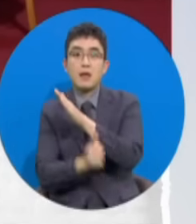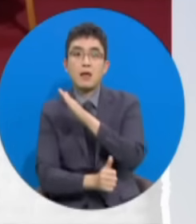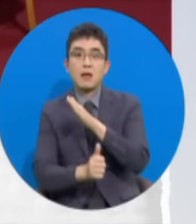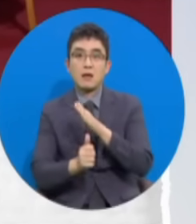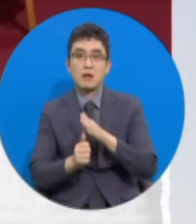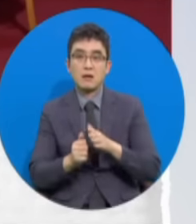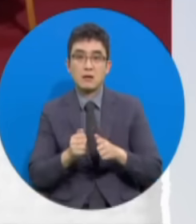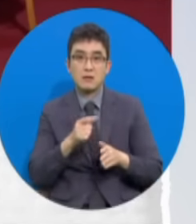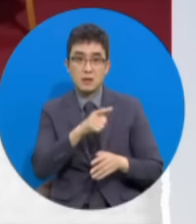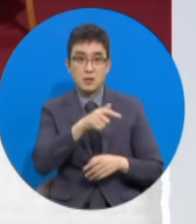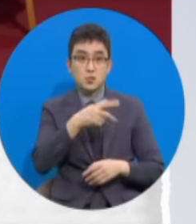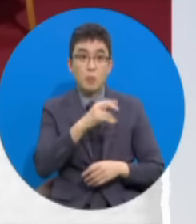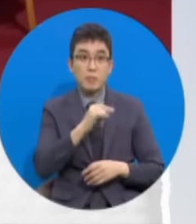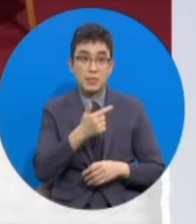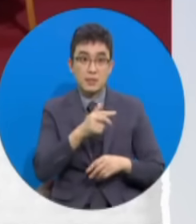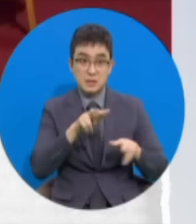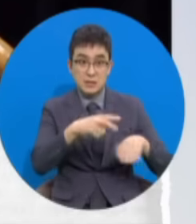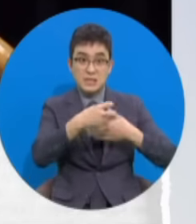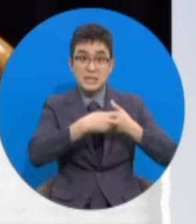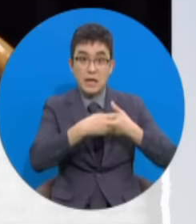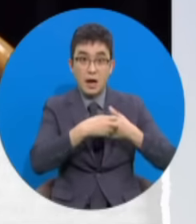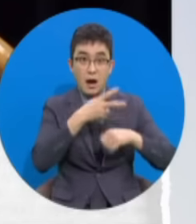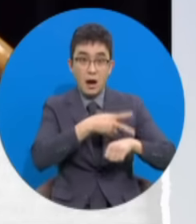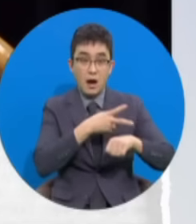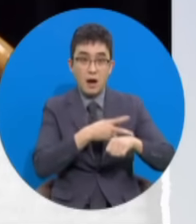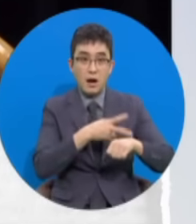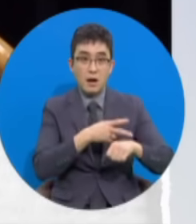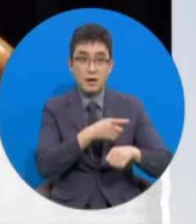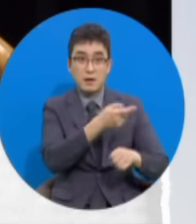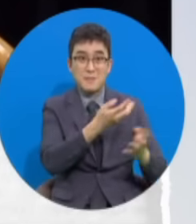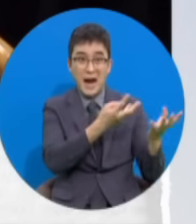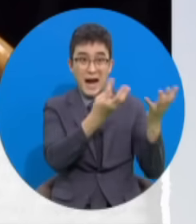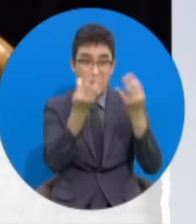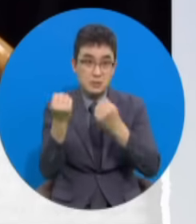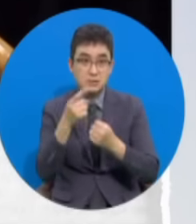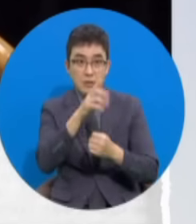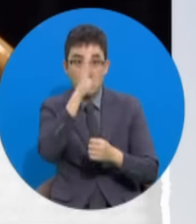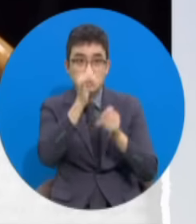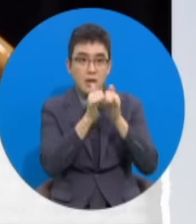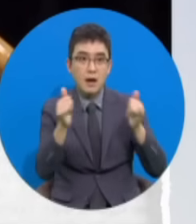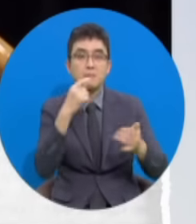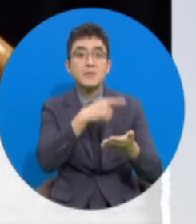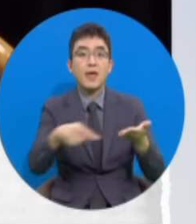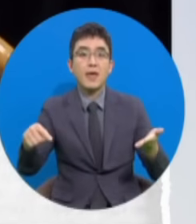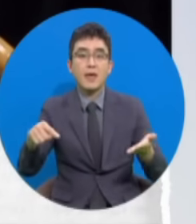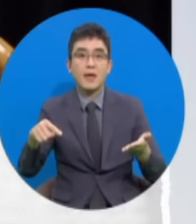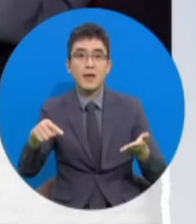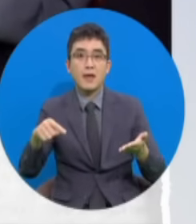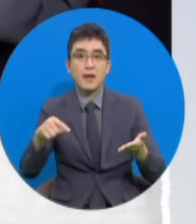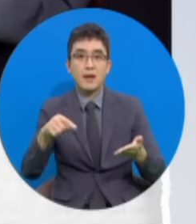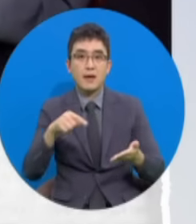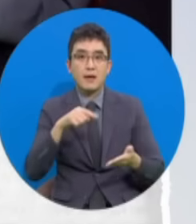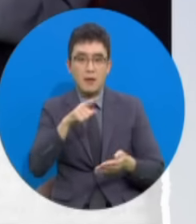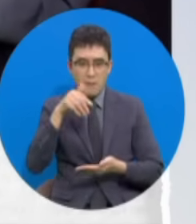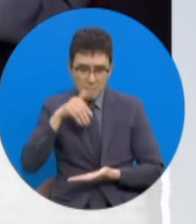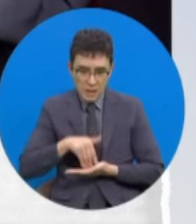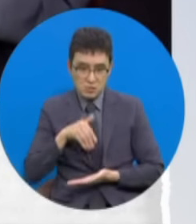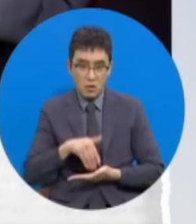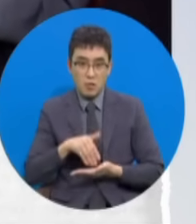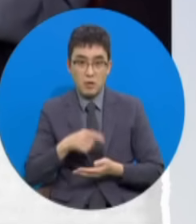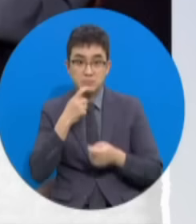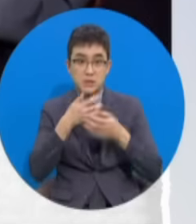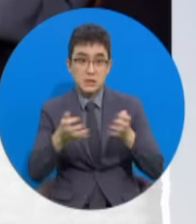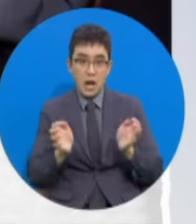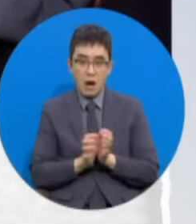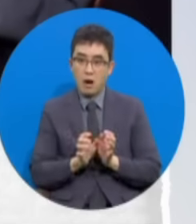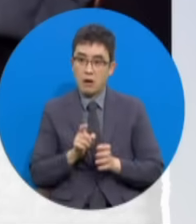했는데 그때 지금은 의사가 되지 않은 조민 씨에게 진료를 받았던 수많은 사람들이 입었던 그 피해 이런 일들에 대한 일말의 반성을 민주당도